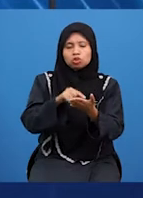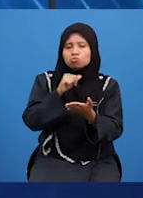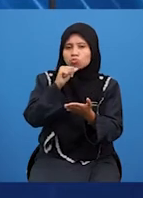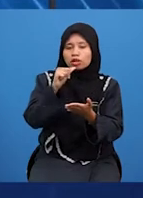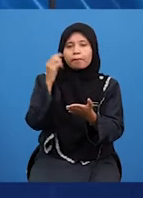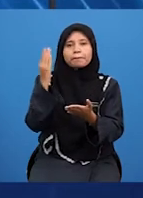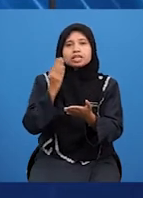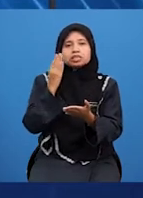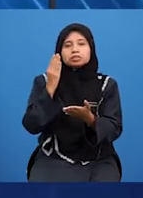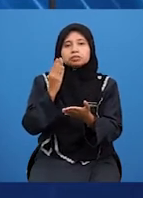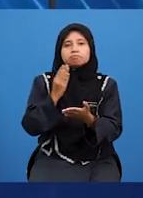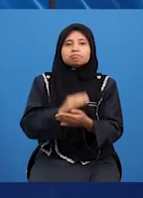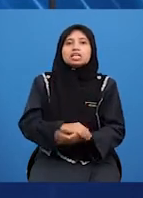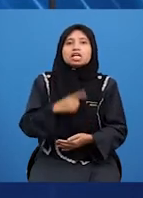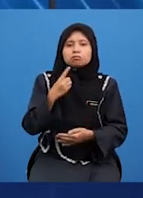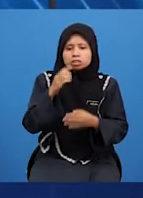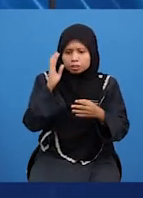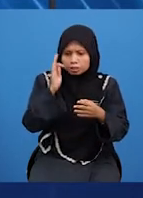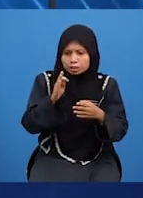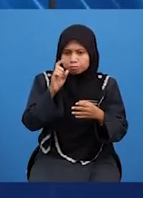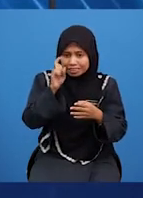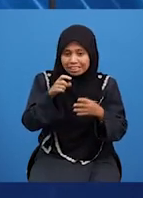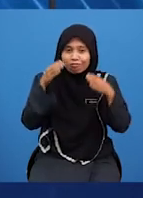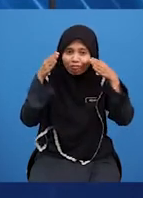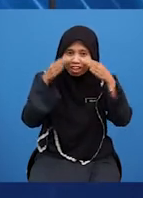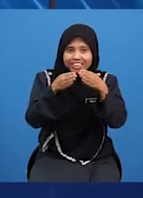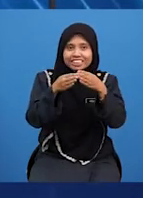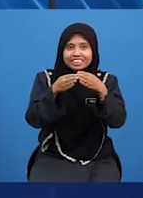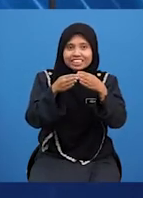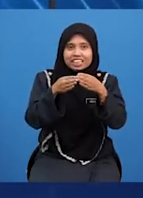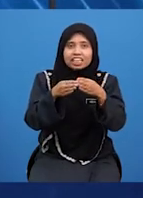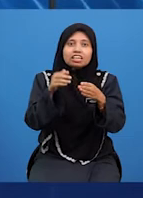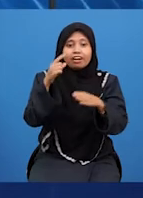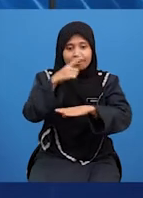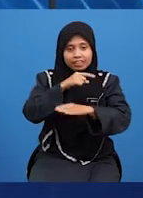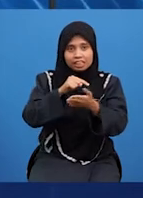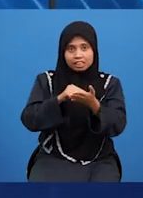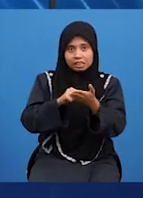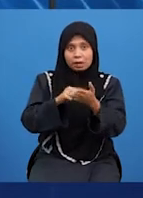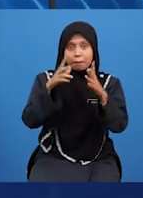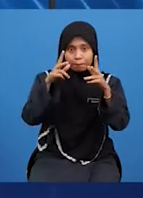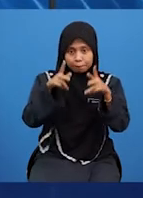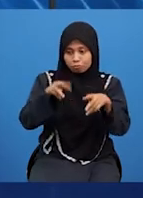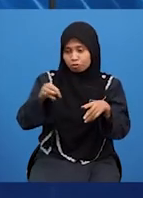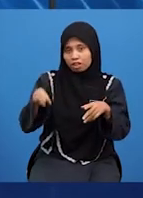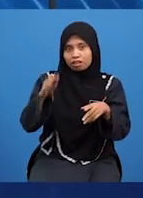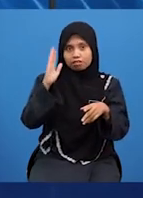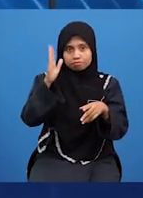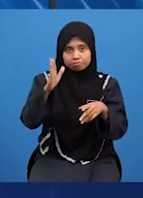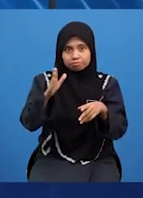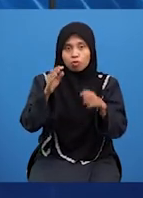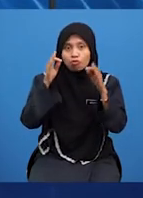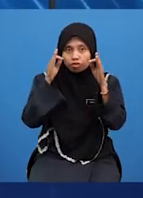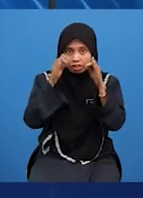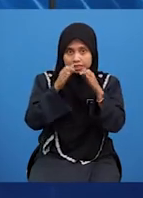Cikgu Don. Kita kena peka. Jadi, jom kita lihat sebenarnya hari ini pelajar-pelajar. Tadi kita dah ni, sekarang kita nak